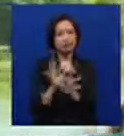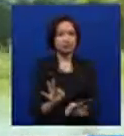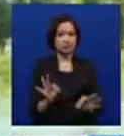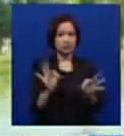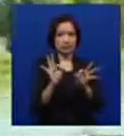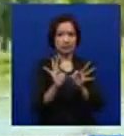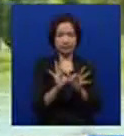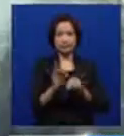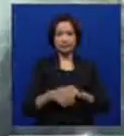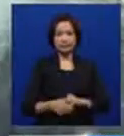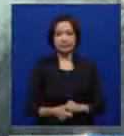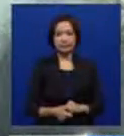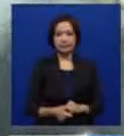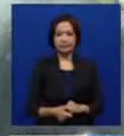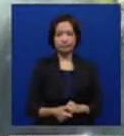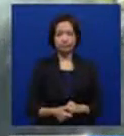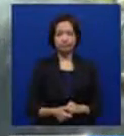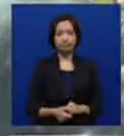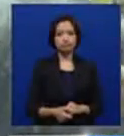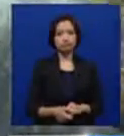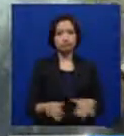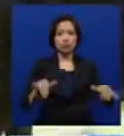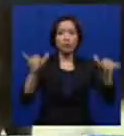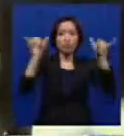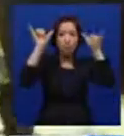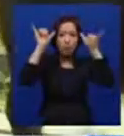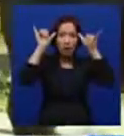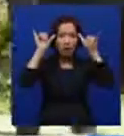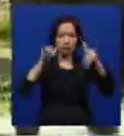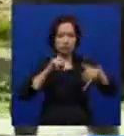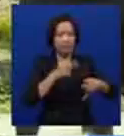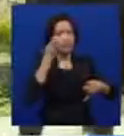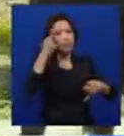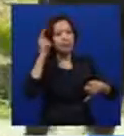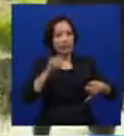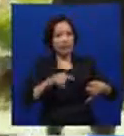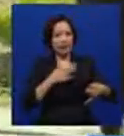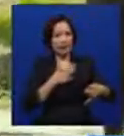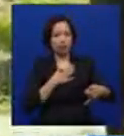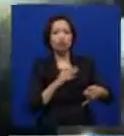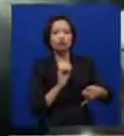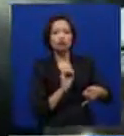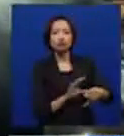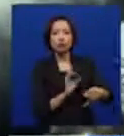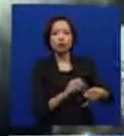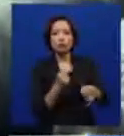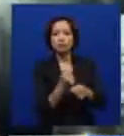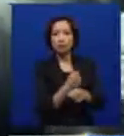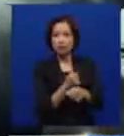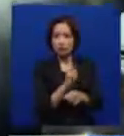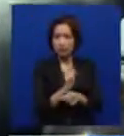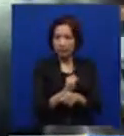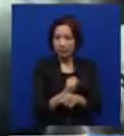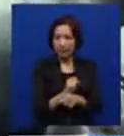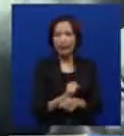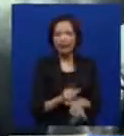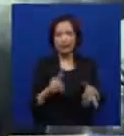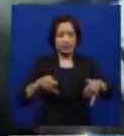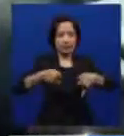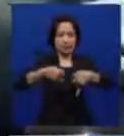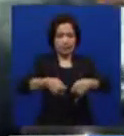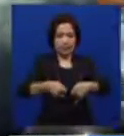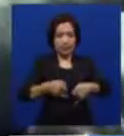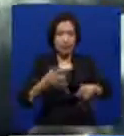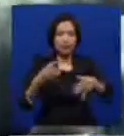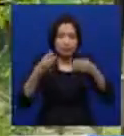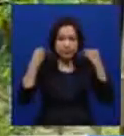ญ คือควายไม่เป็นมาก่อนเราต้องมาฝึกให้เขาก็ฝึกเอาใส่แอกก่อนนะแอกคอน